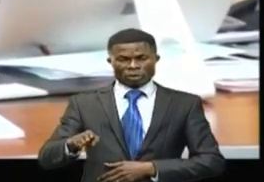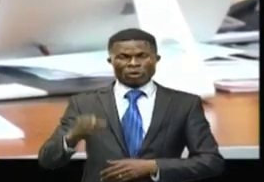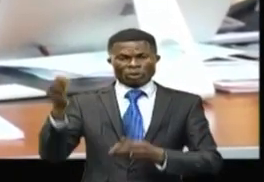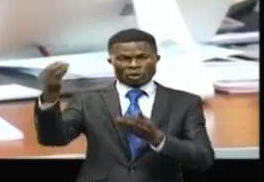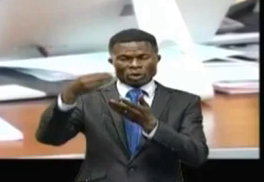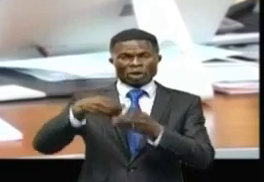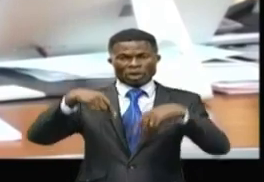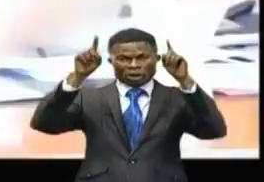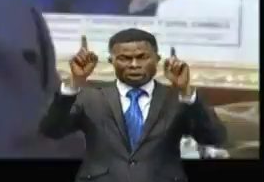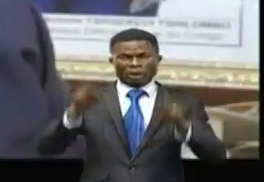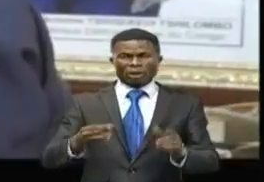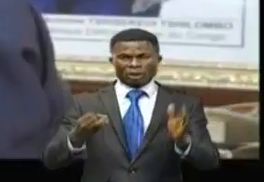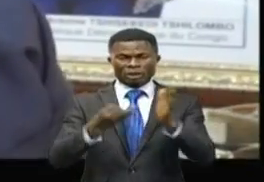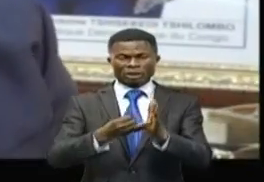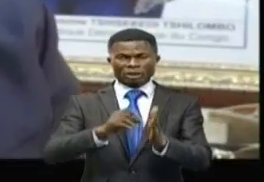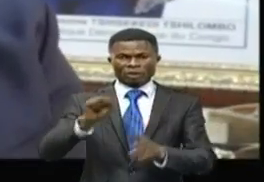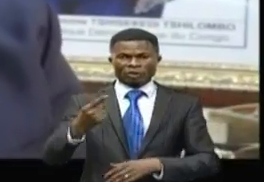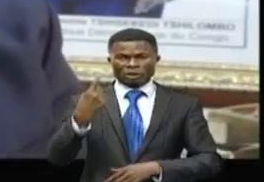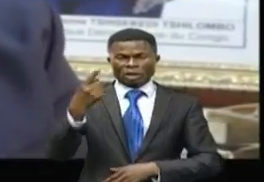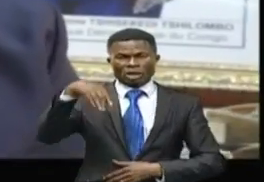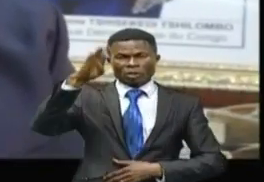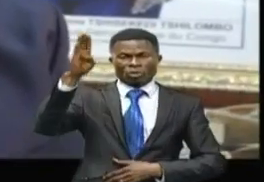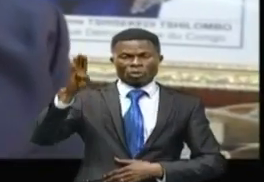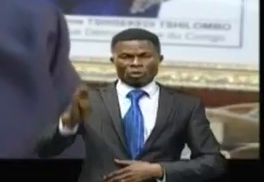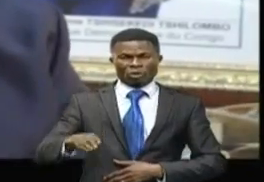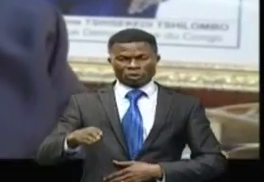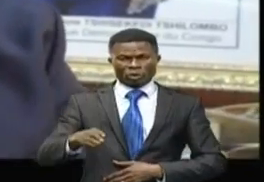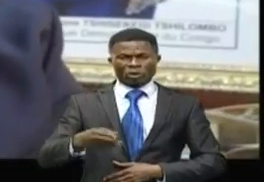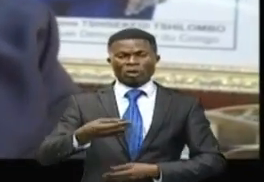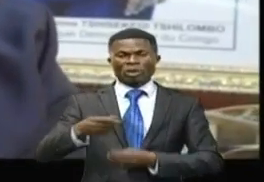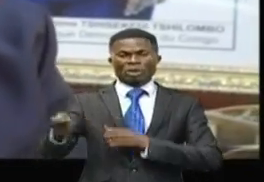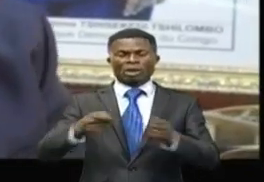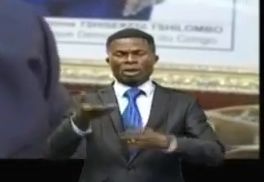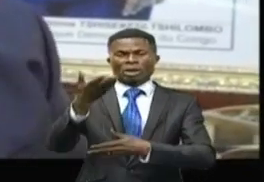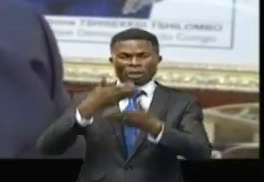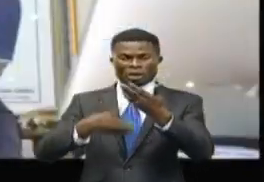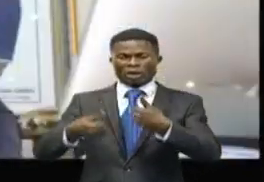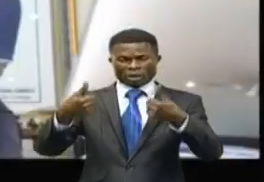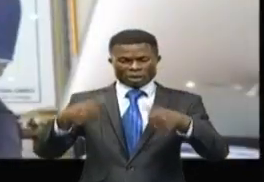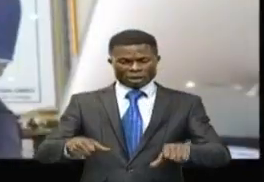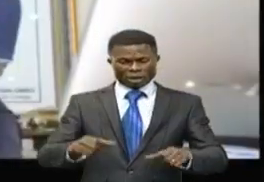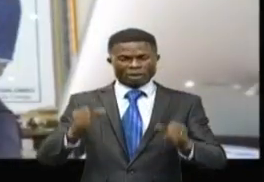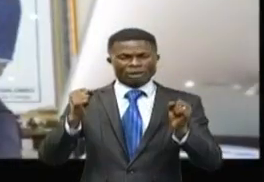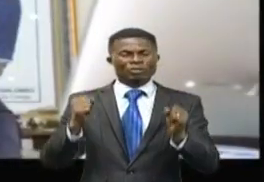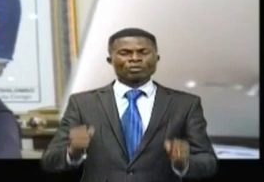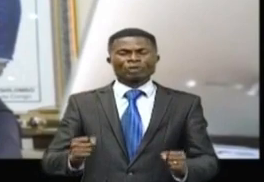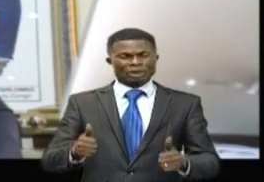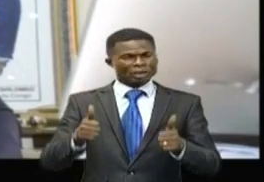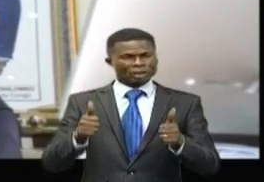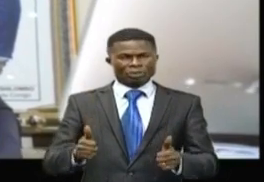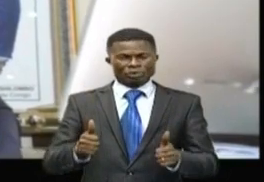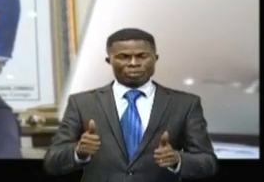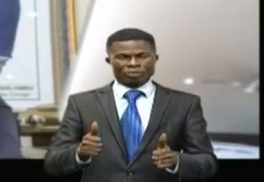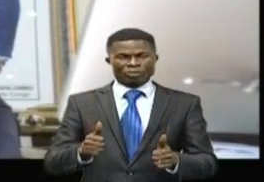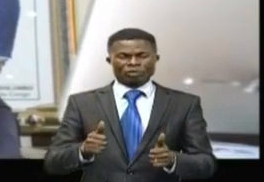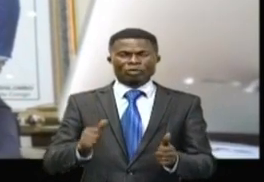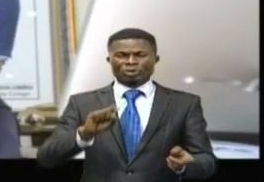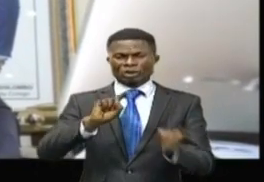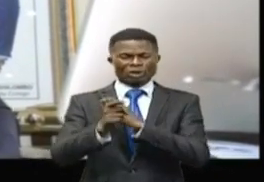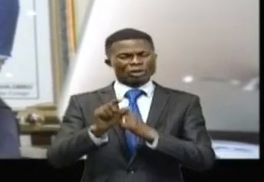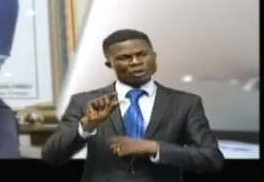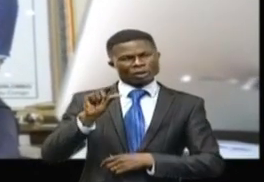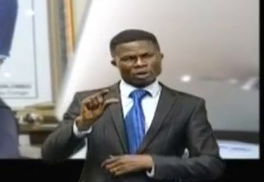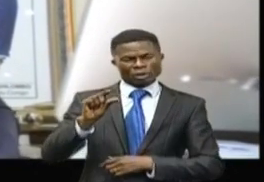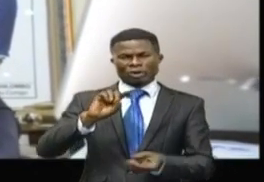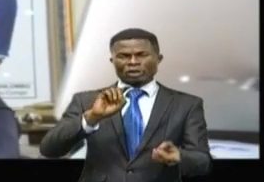agnel à 7,1 pour cent le marché des changes est resté globalement stable avec de faibles variations du taux